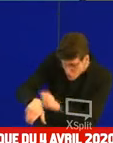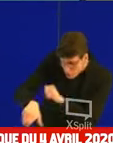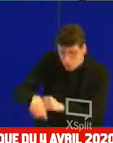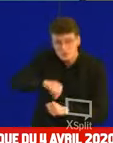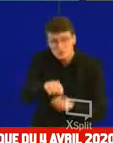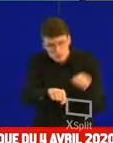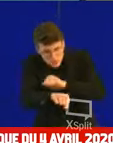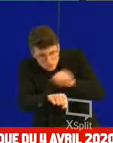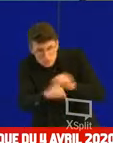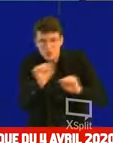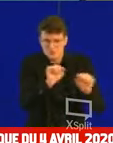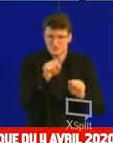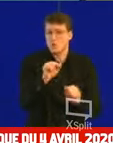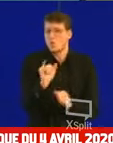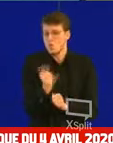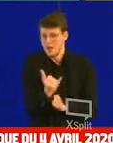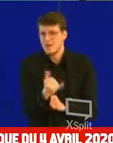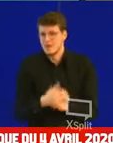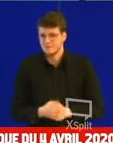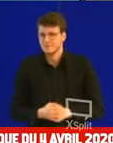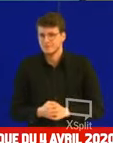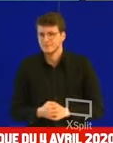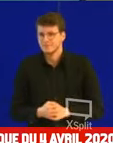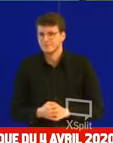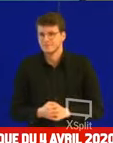dans l'isf usine groupe